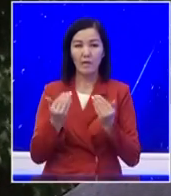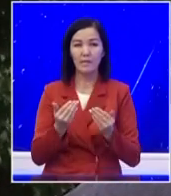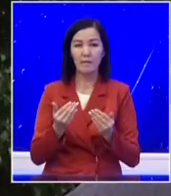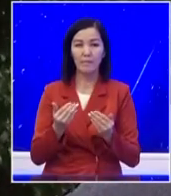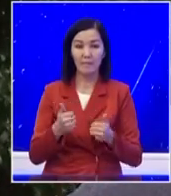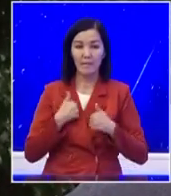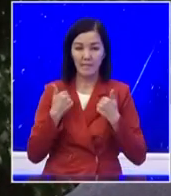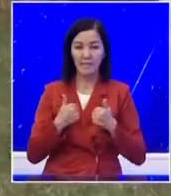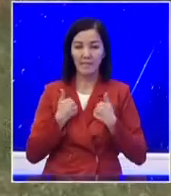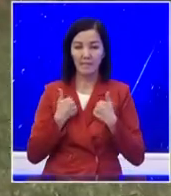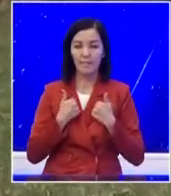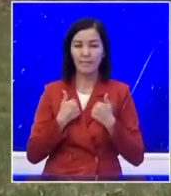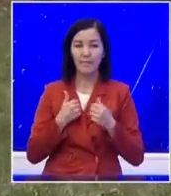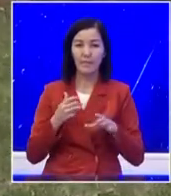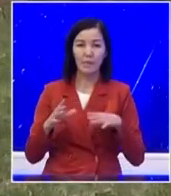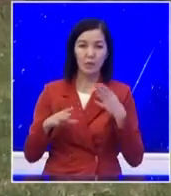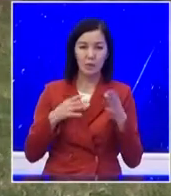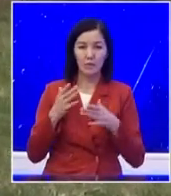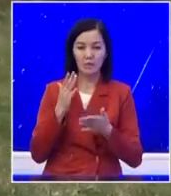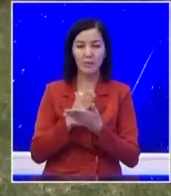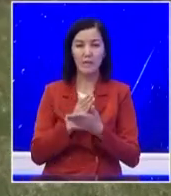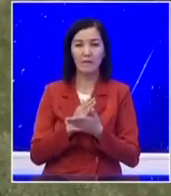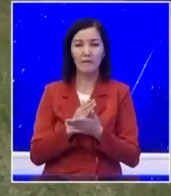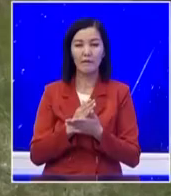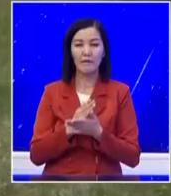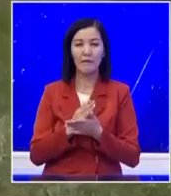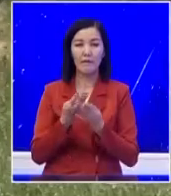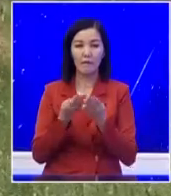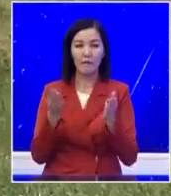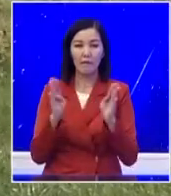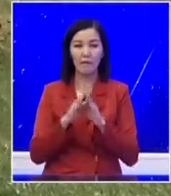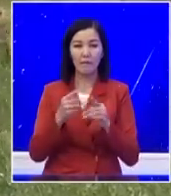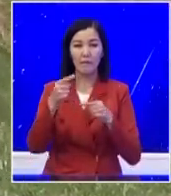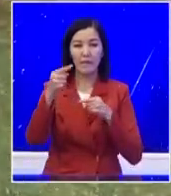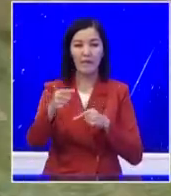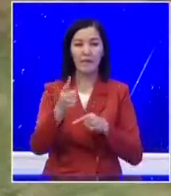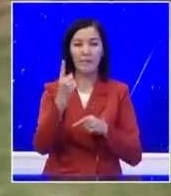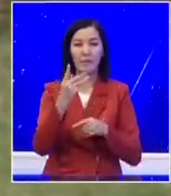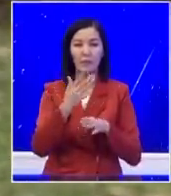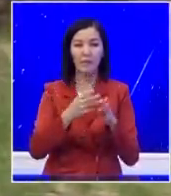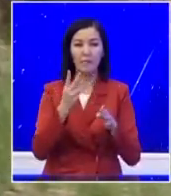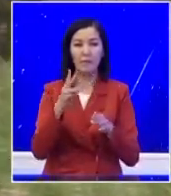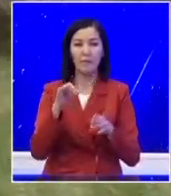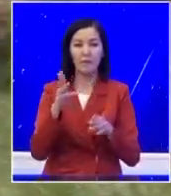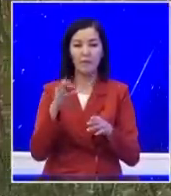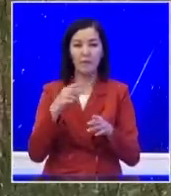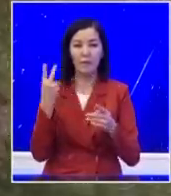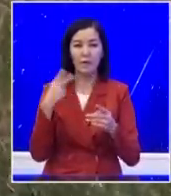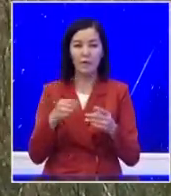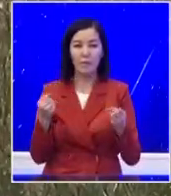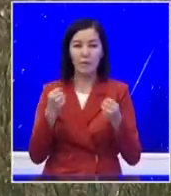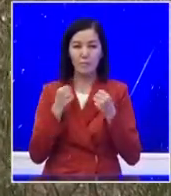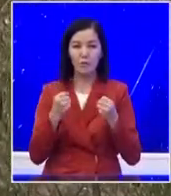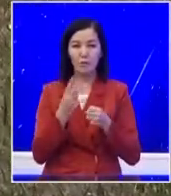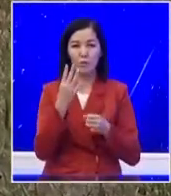дайындалудамыз, солардың арттарына еріп. Балуандар карантин ережесінде қатаң сақтайды. Ара қашықтықты 1,5-2 метр қылып ұстайды. 20 спортшы өзара